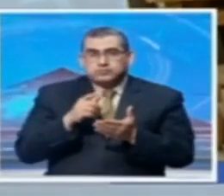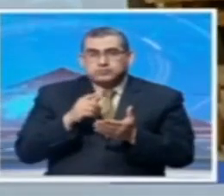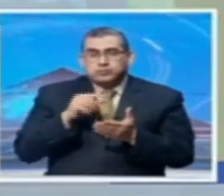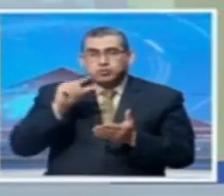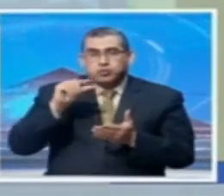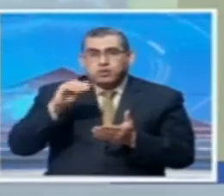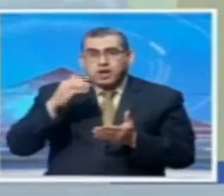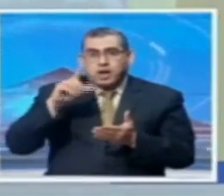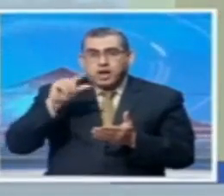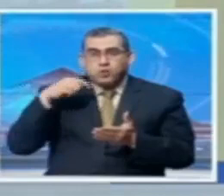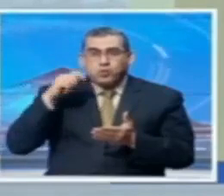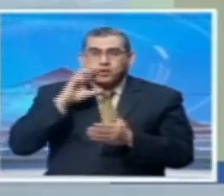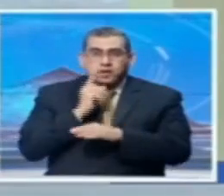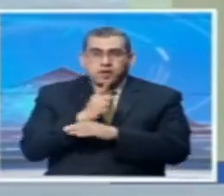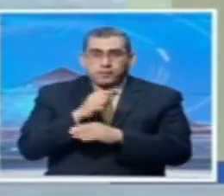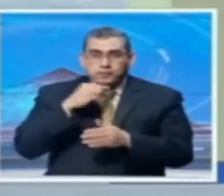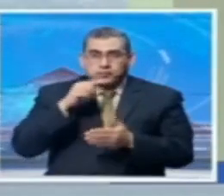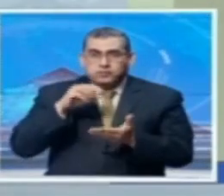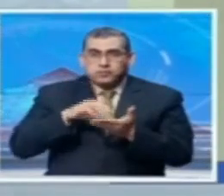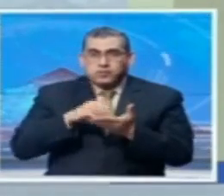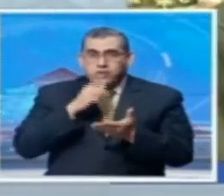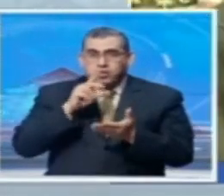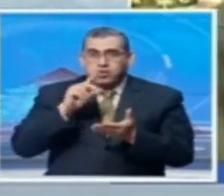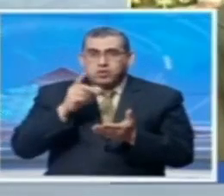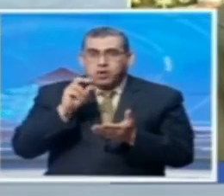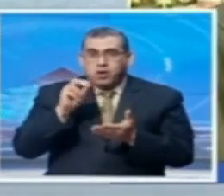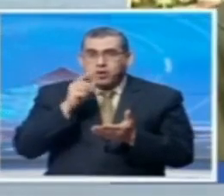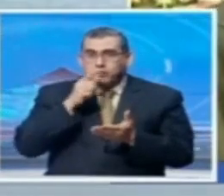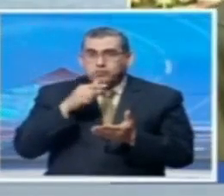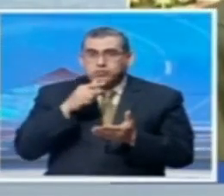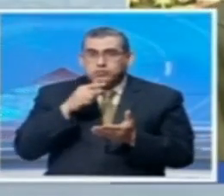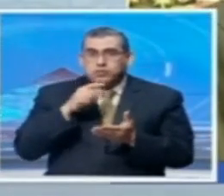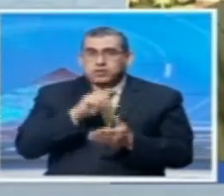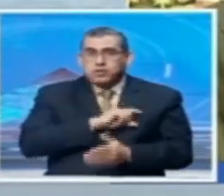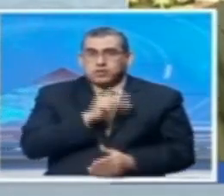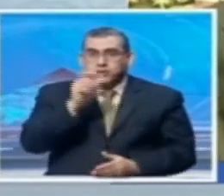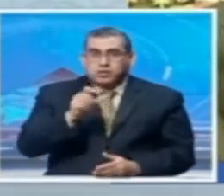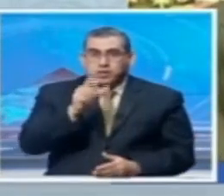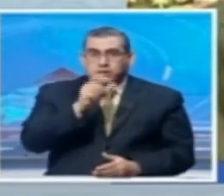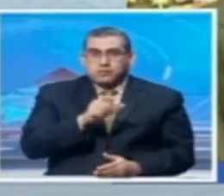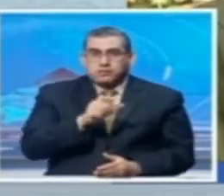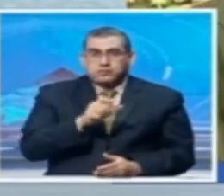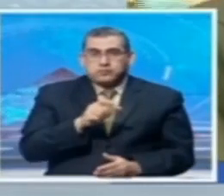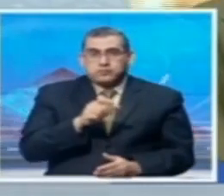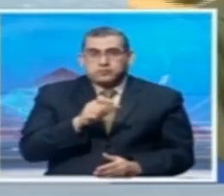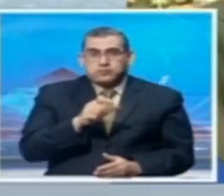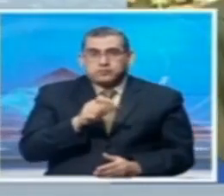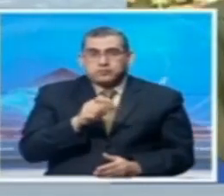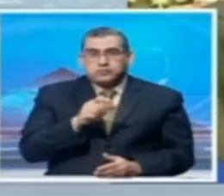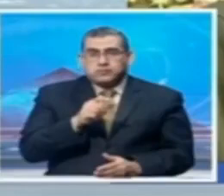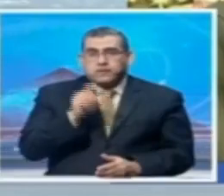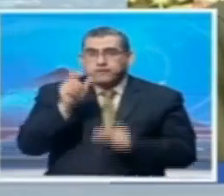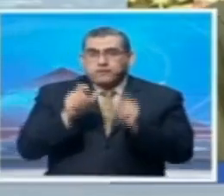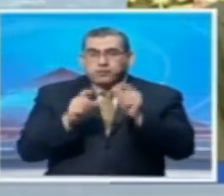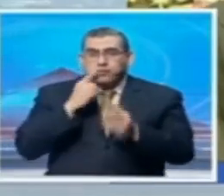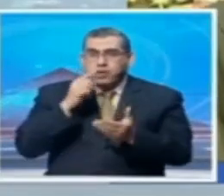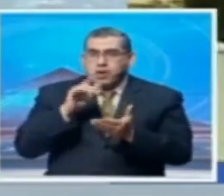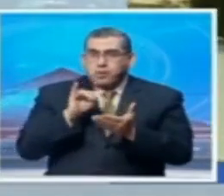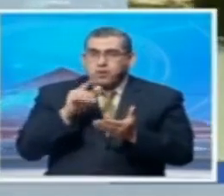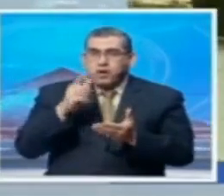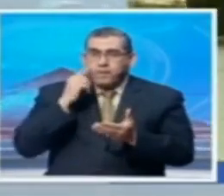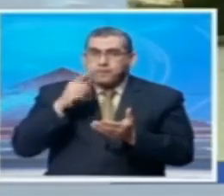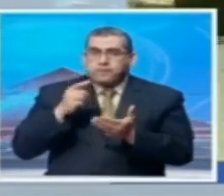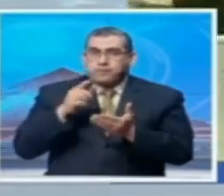شوقي وزير التربيه والتعليم تحدث فيه ان الطلبه اللي هم حدثت عندهم ظروف وبيتعمل لهم